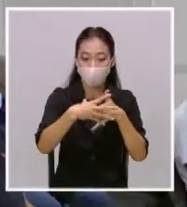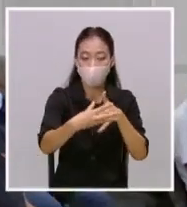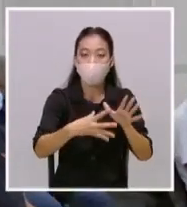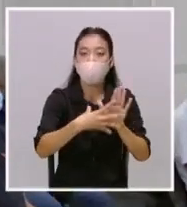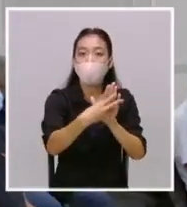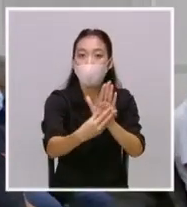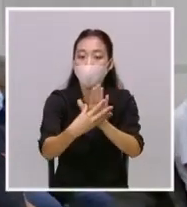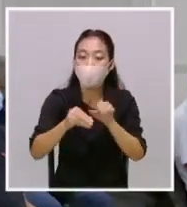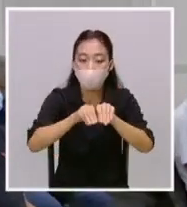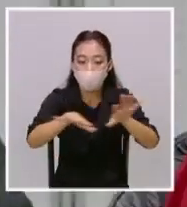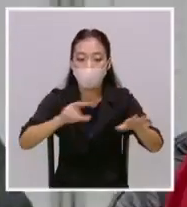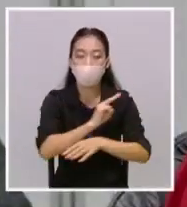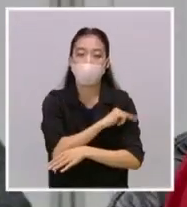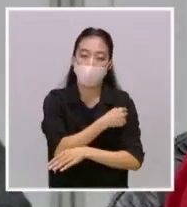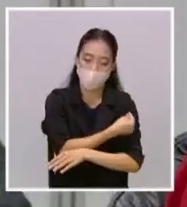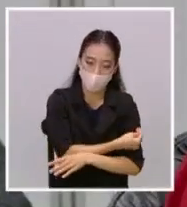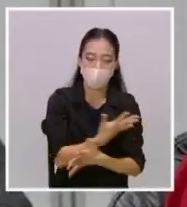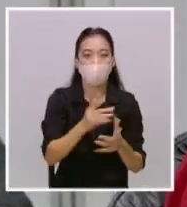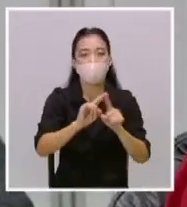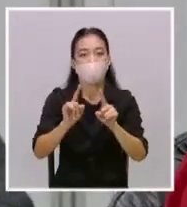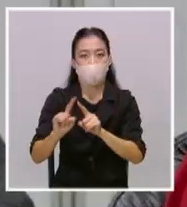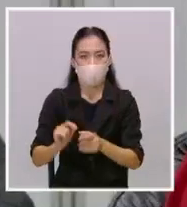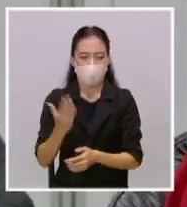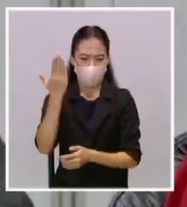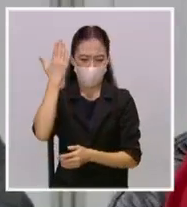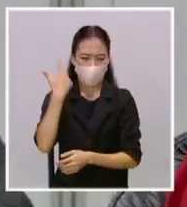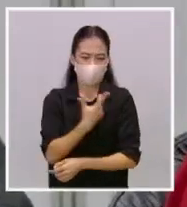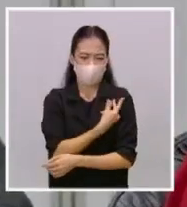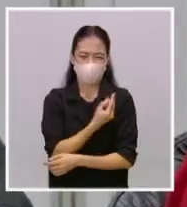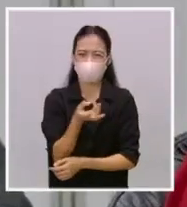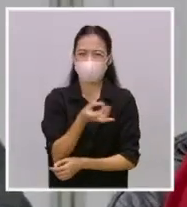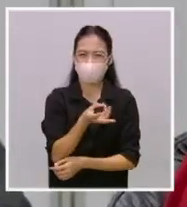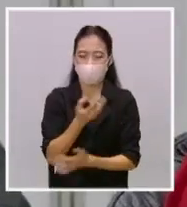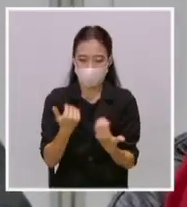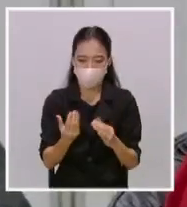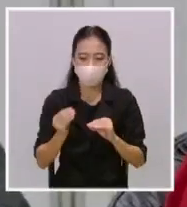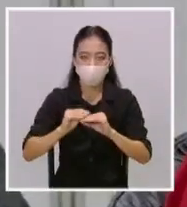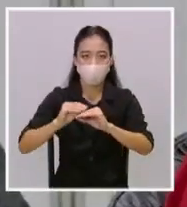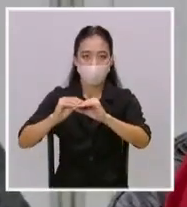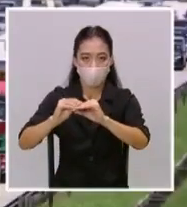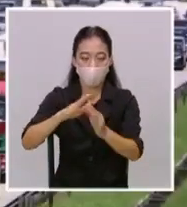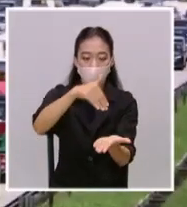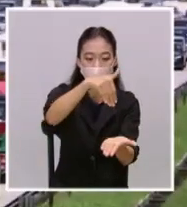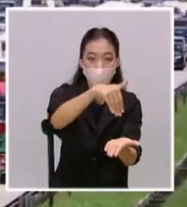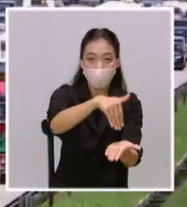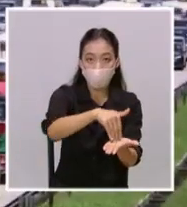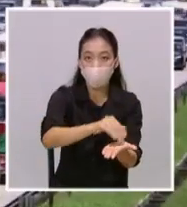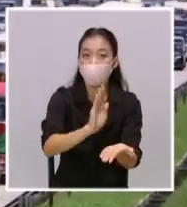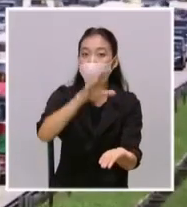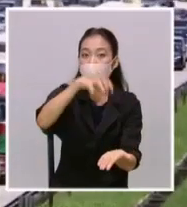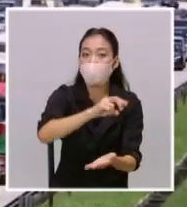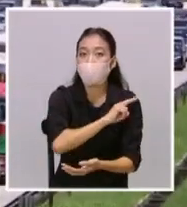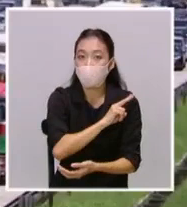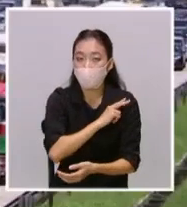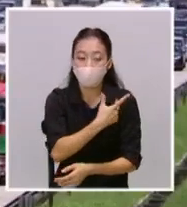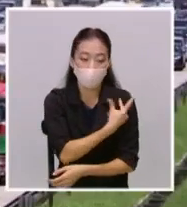จากก่อนหน้านี้ปริมาณวัคซีนยังมีไม่มากแต่ขณะนี้มีเพิ่มขึ้นแล้วศูนย์การฉีดของเอกชนจะได้ฉีดรวมกันวันละ